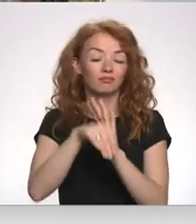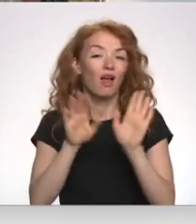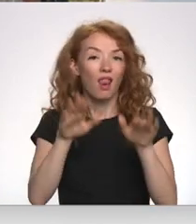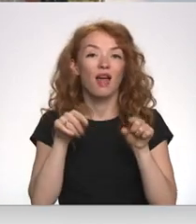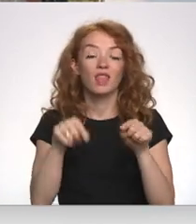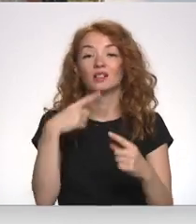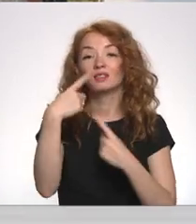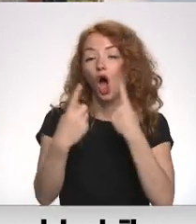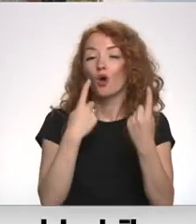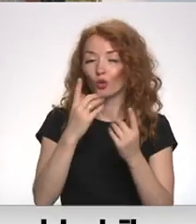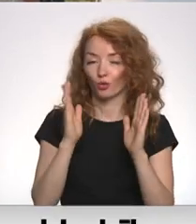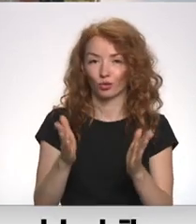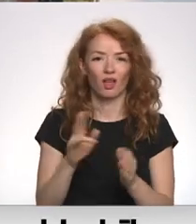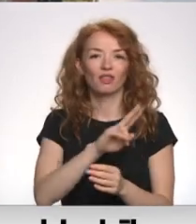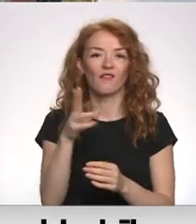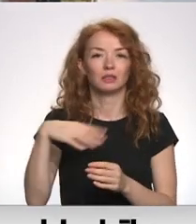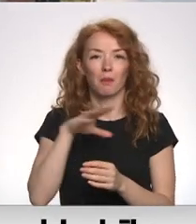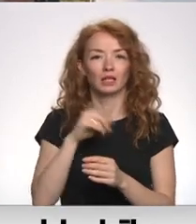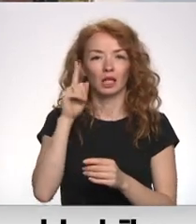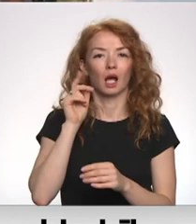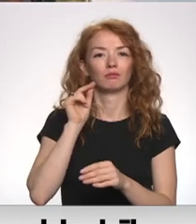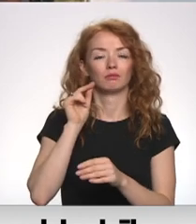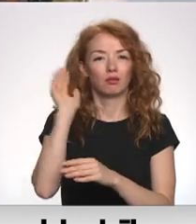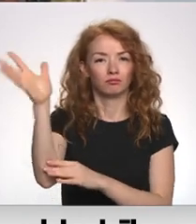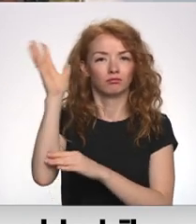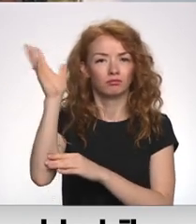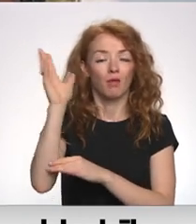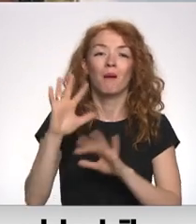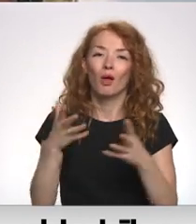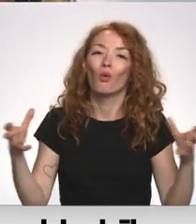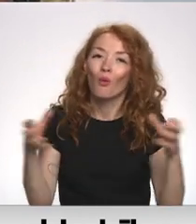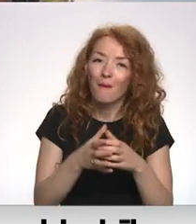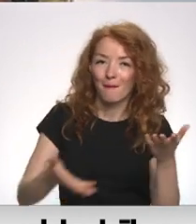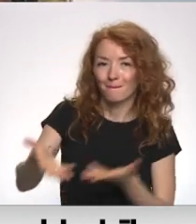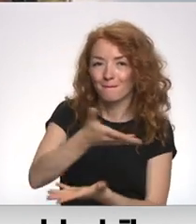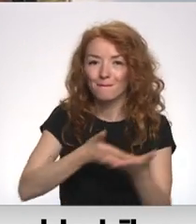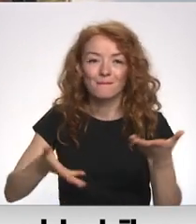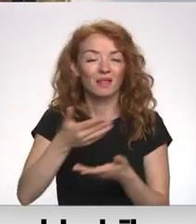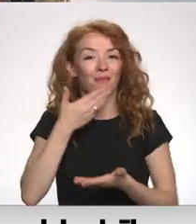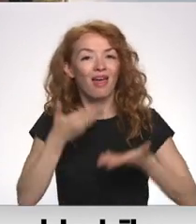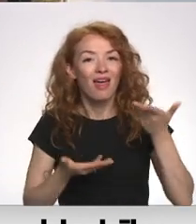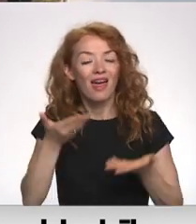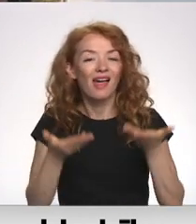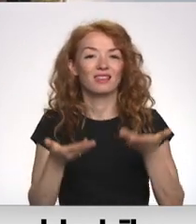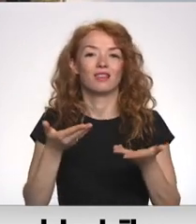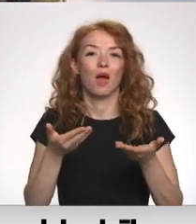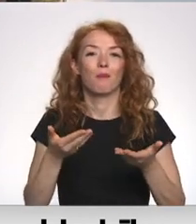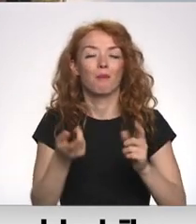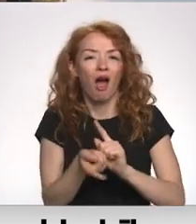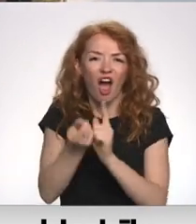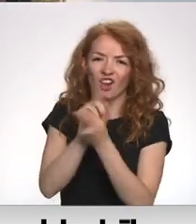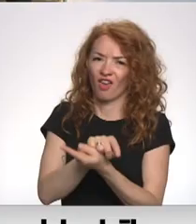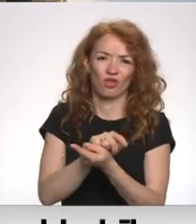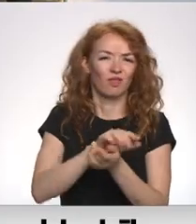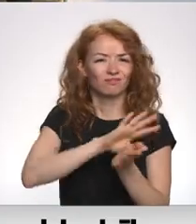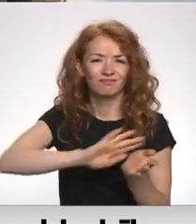tās sarunas būtu, lai nebūtu tā, ka mēs pamācoši stāstam kaut ko, bet kopīgi darot, mēģinām pārveidot tos